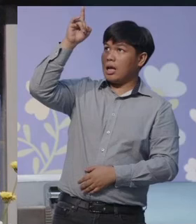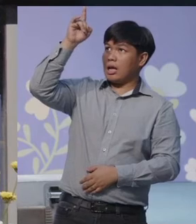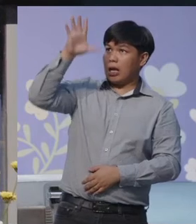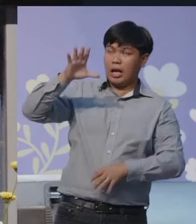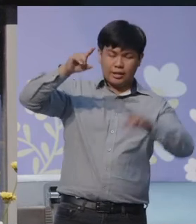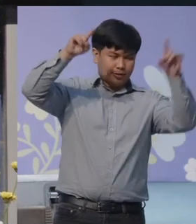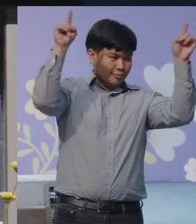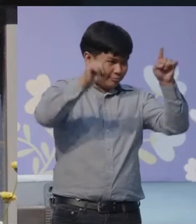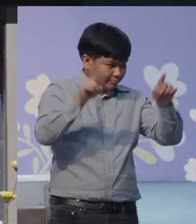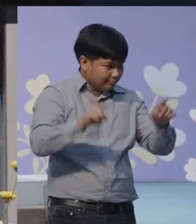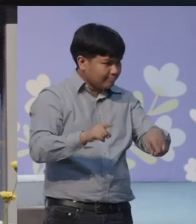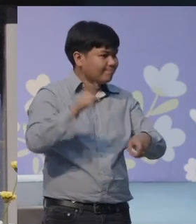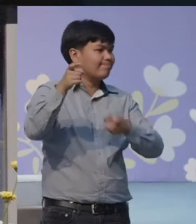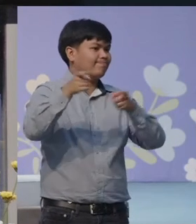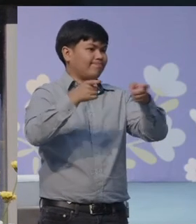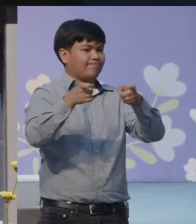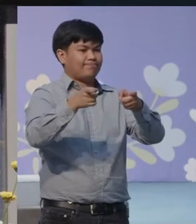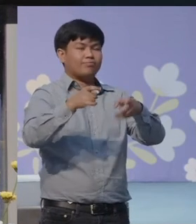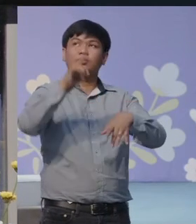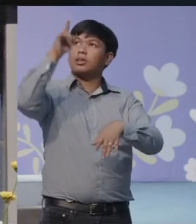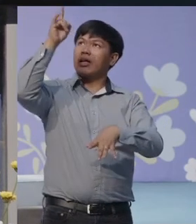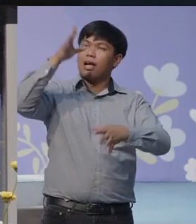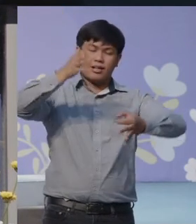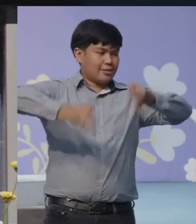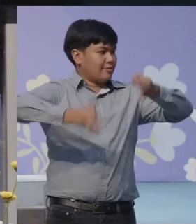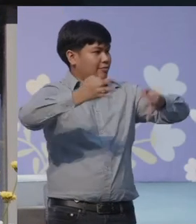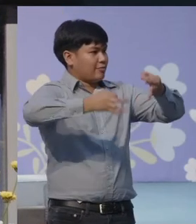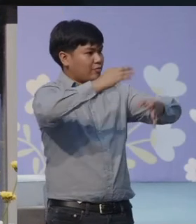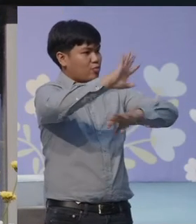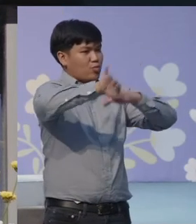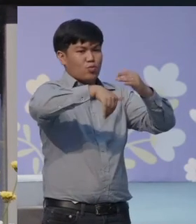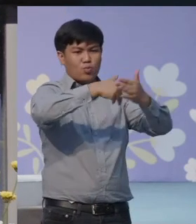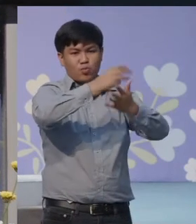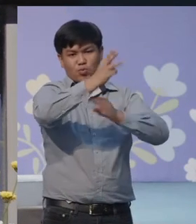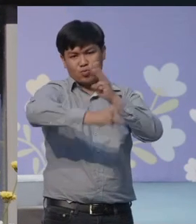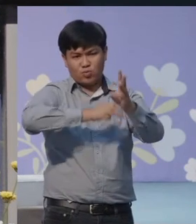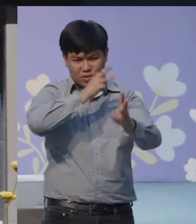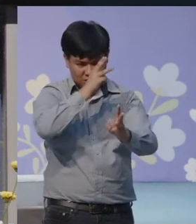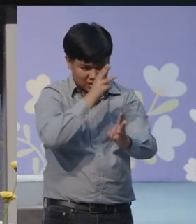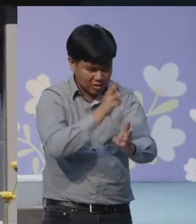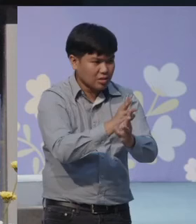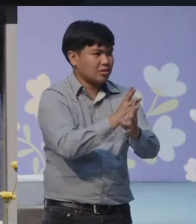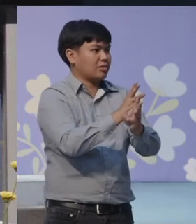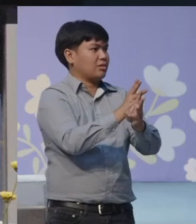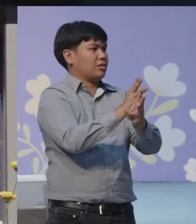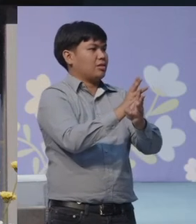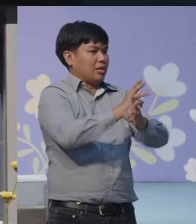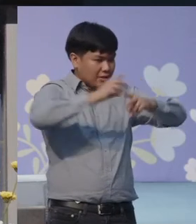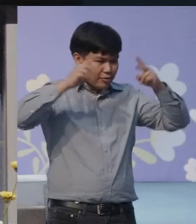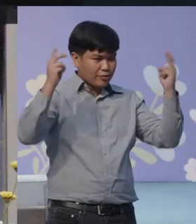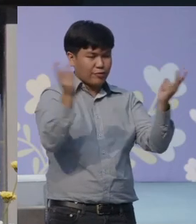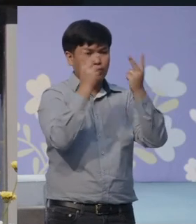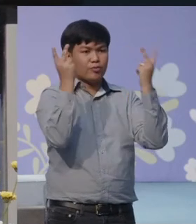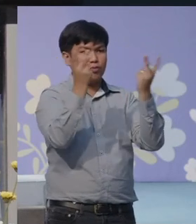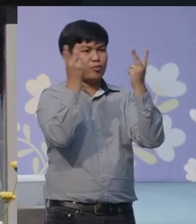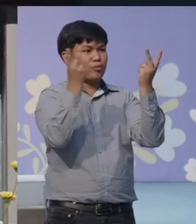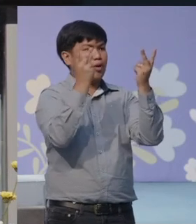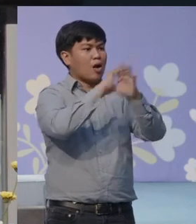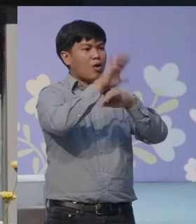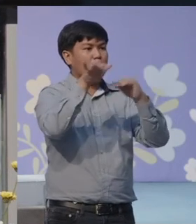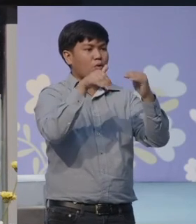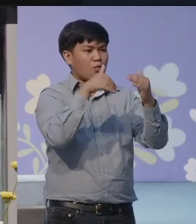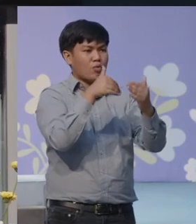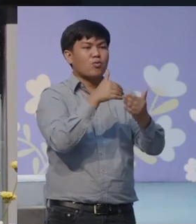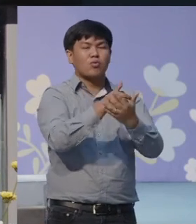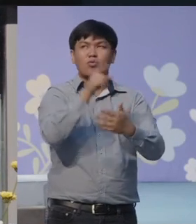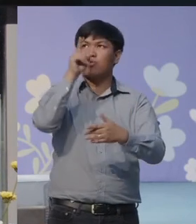kulog. Hahatulan mo ang buong daigdig at pagtatagumpayin ang hinirang